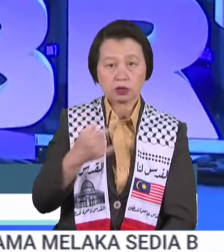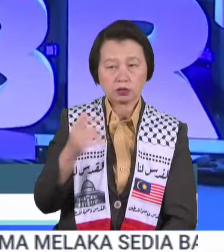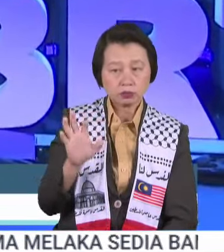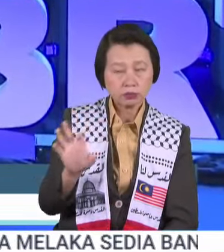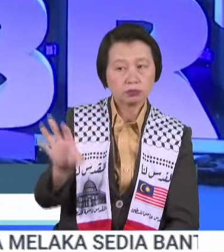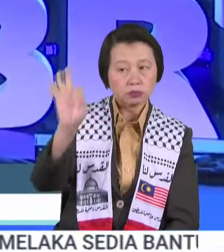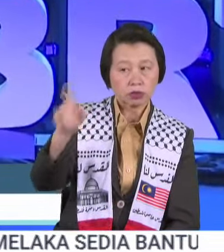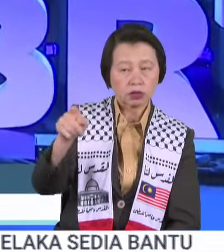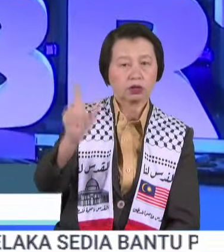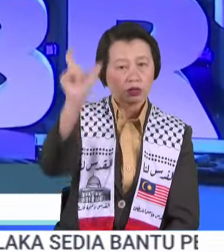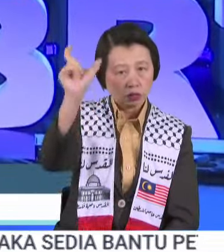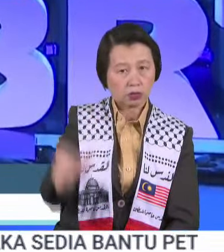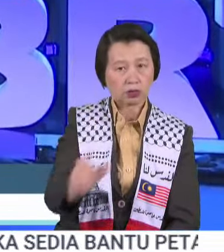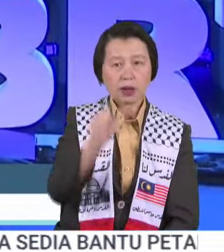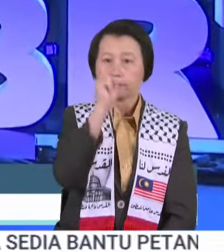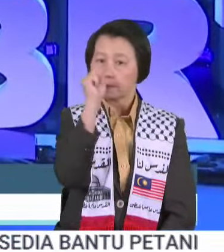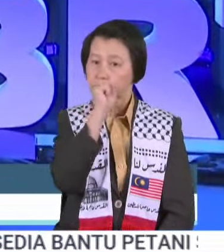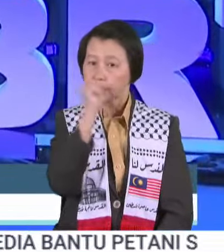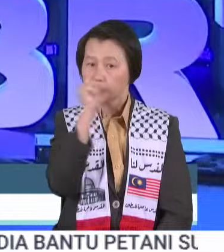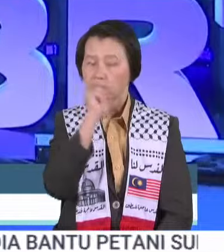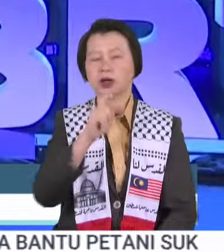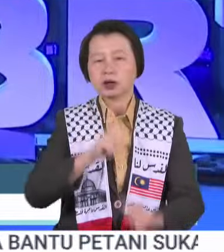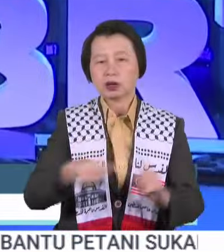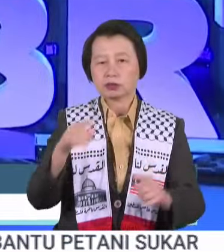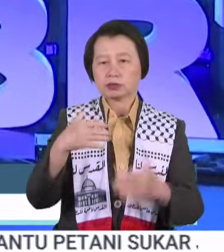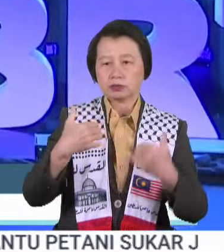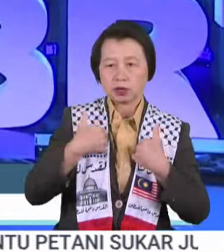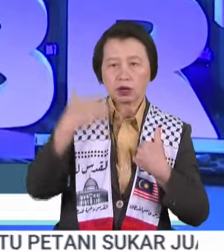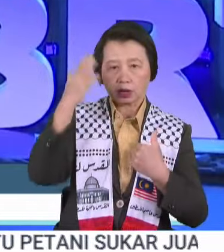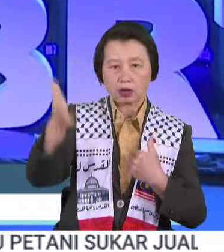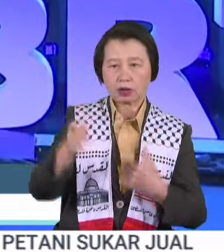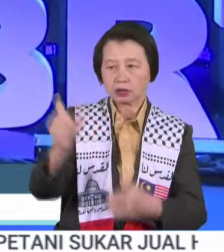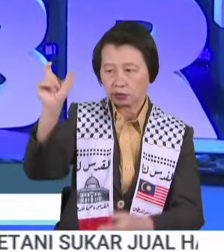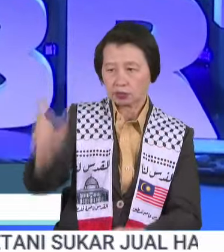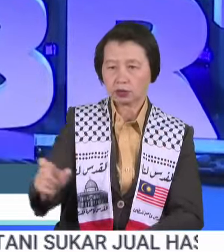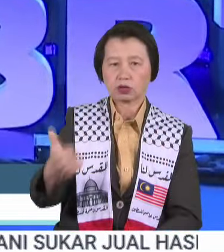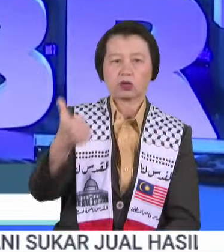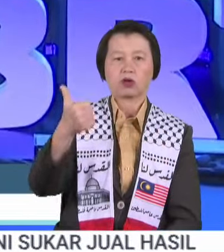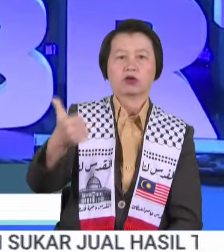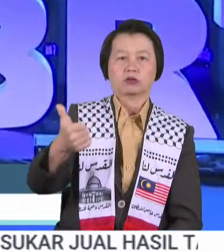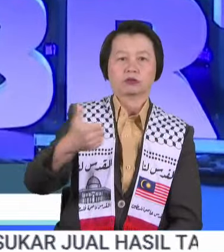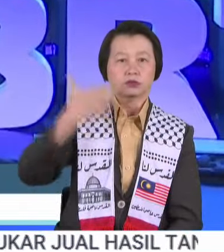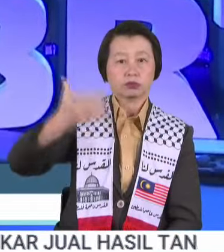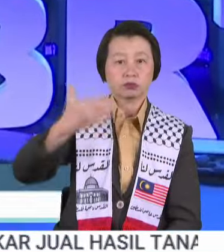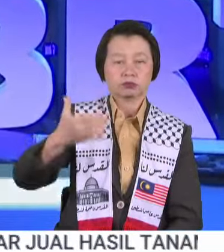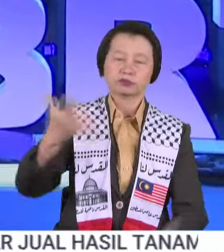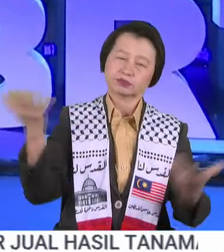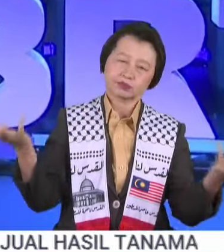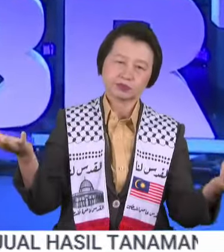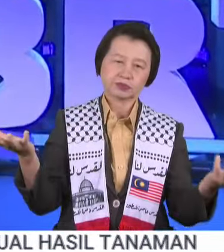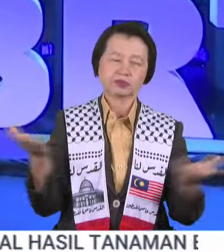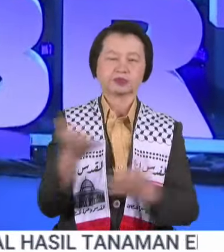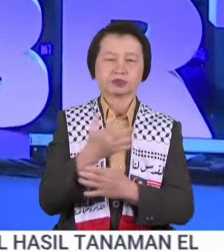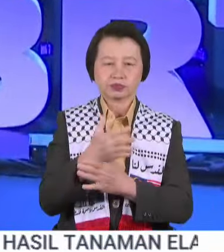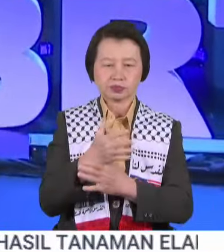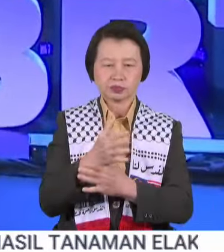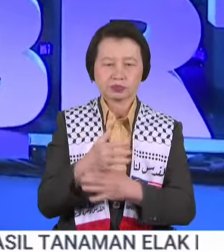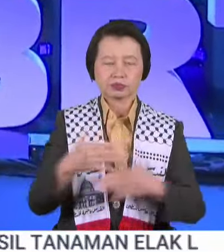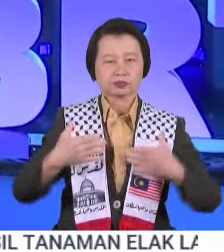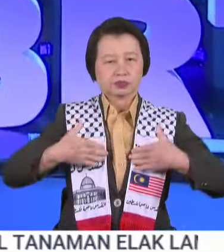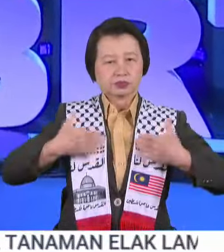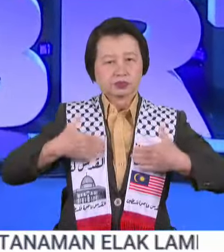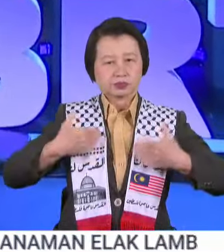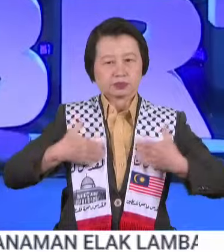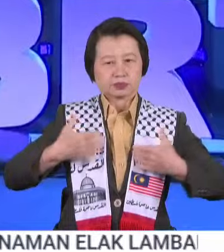melahirkan seorang penyanyi tetapi melahirkan seorang legenda. Saya kira itu saja yang dapat saya kongsikan.